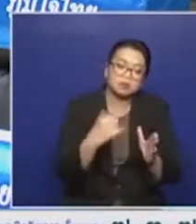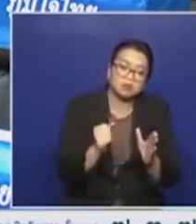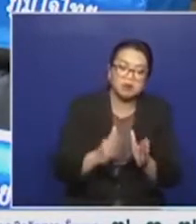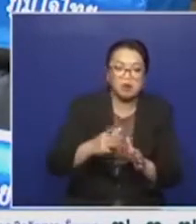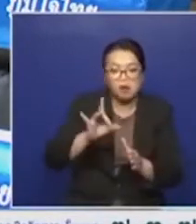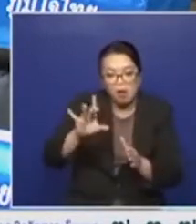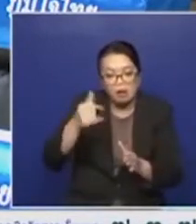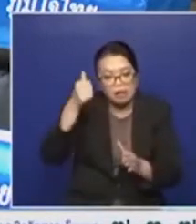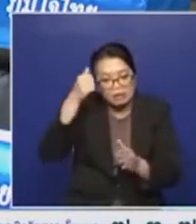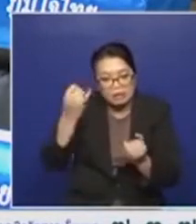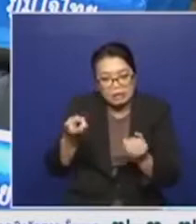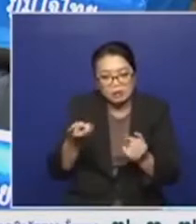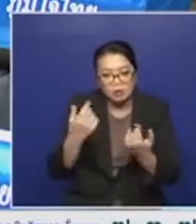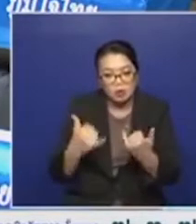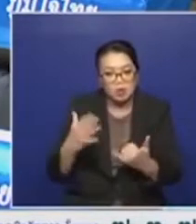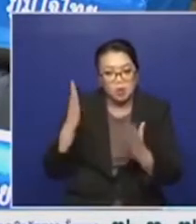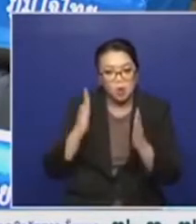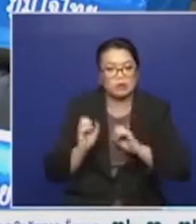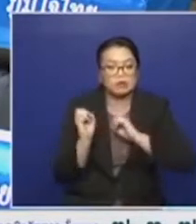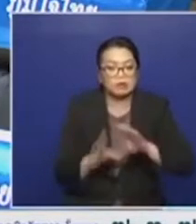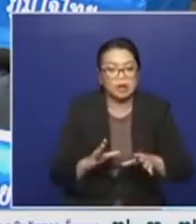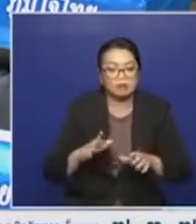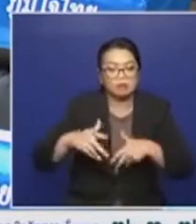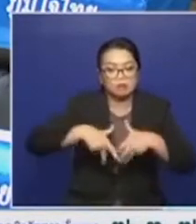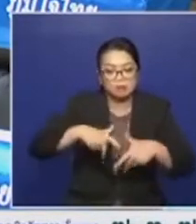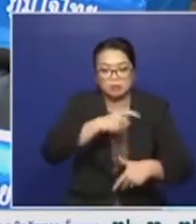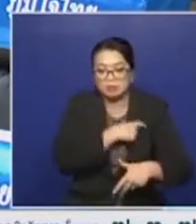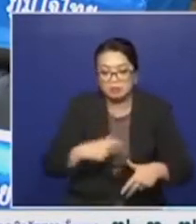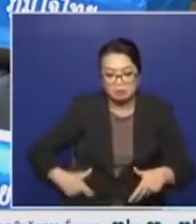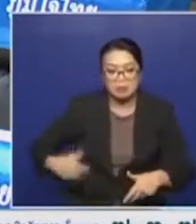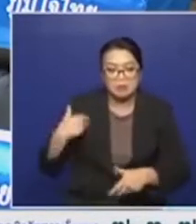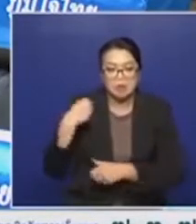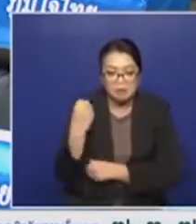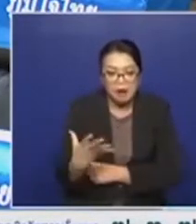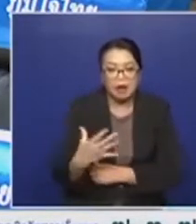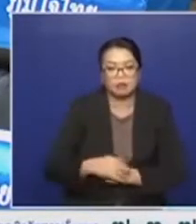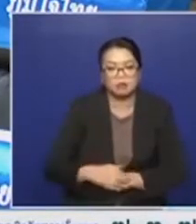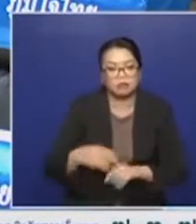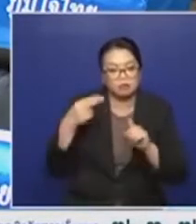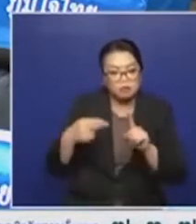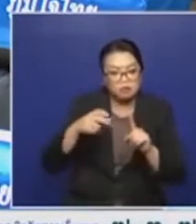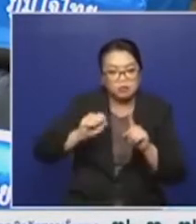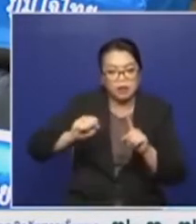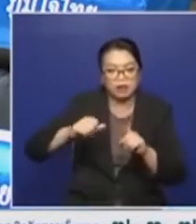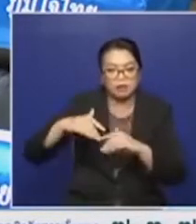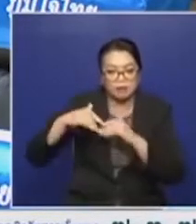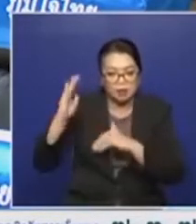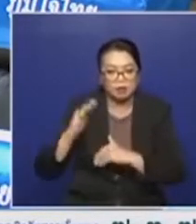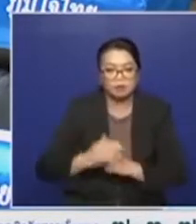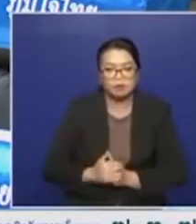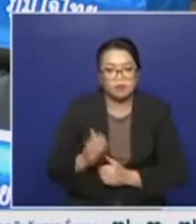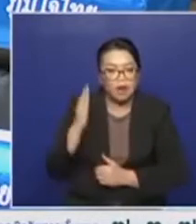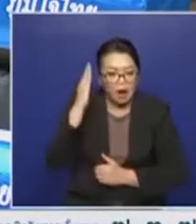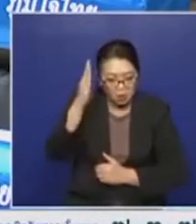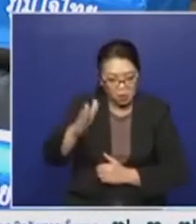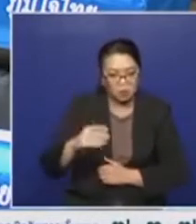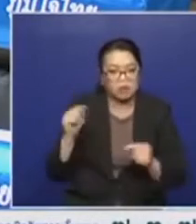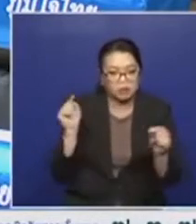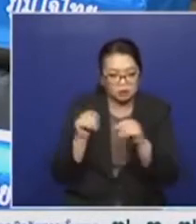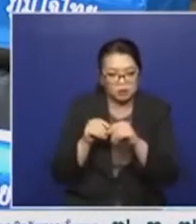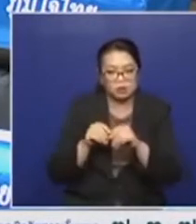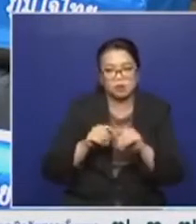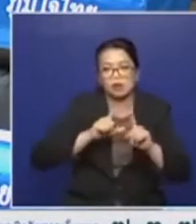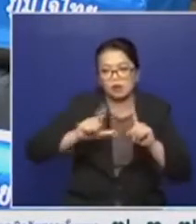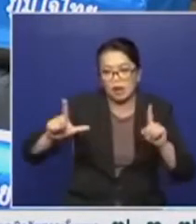แต่ตอนนี้เราต้องยอมรับกับความจริงว่าวันนี้อาจจะมีถึงหลักหมื่นหลักแสนและในอนาคตอาจจะไปถึงหลักหลัง